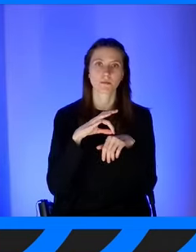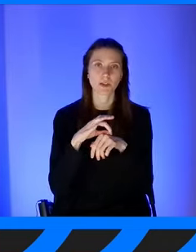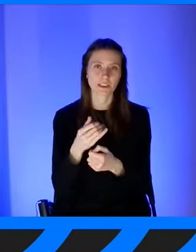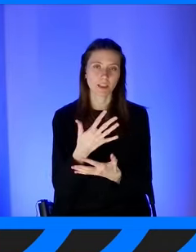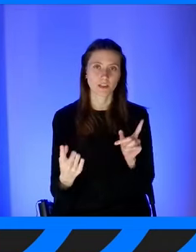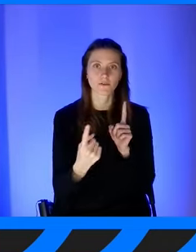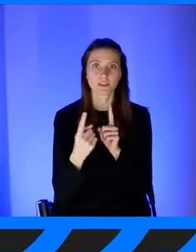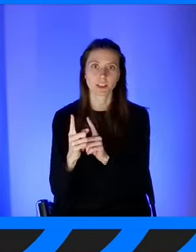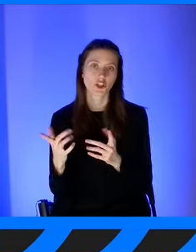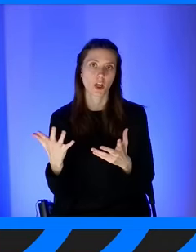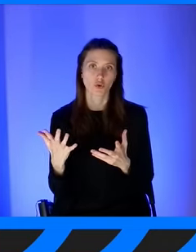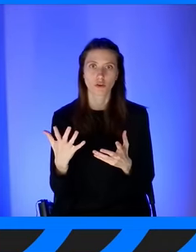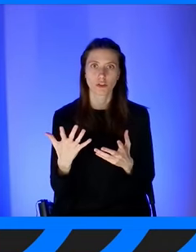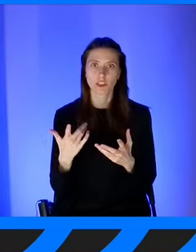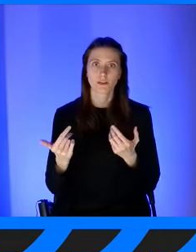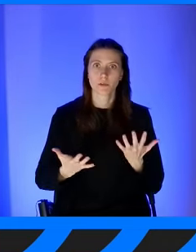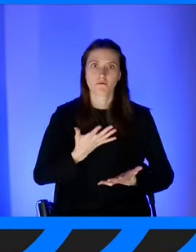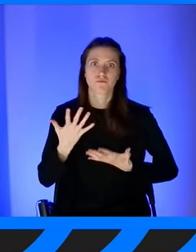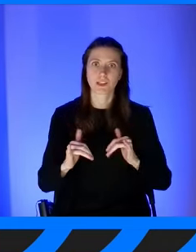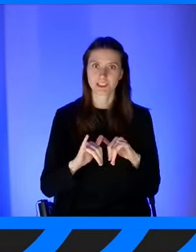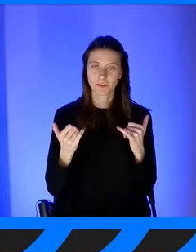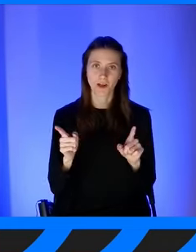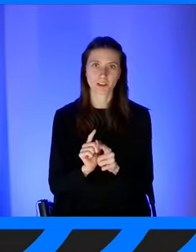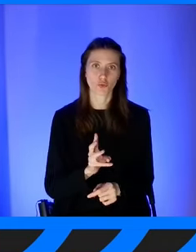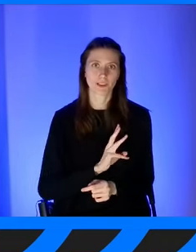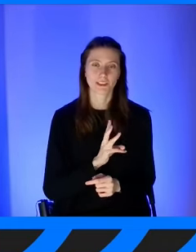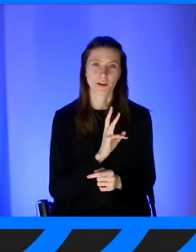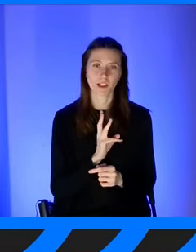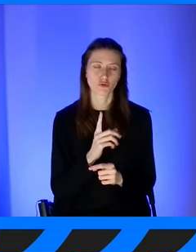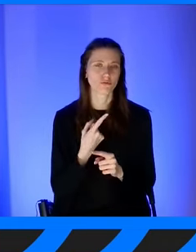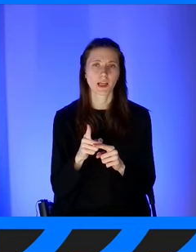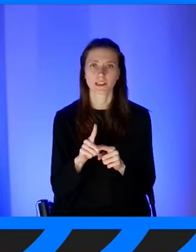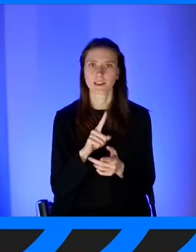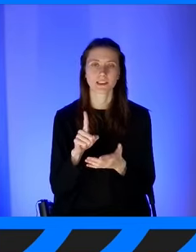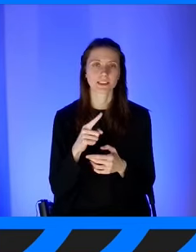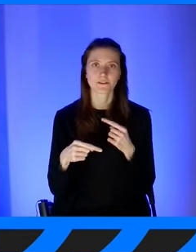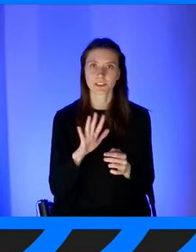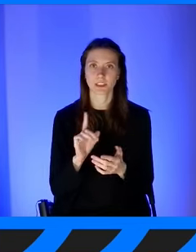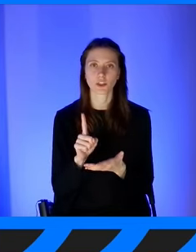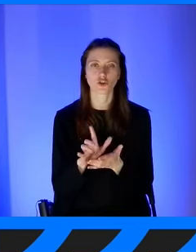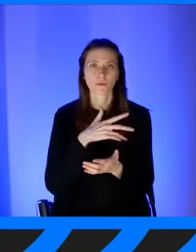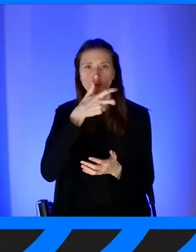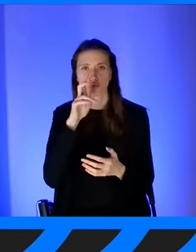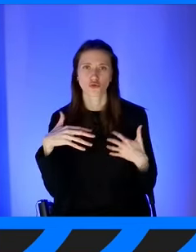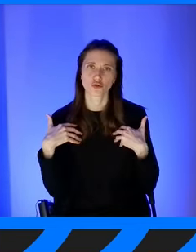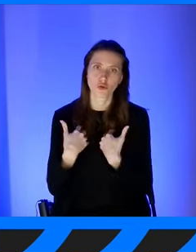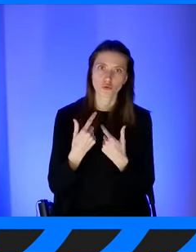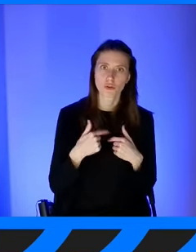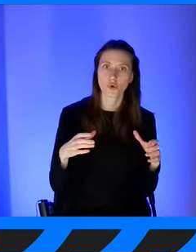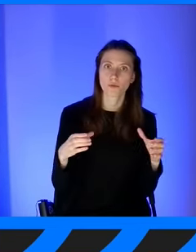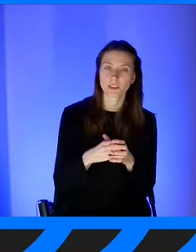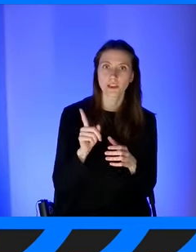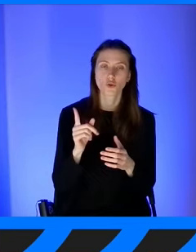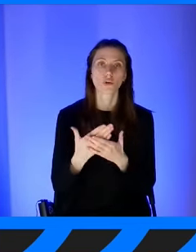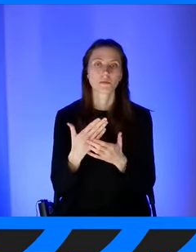плюс не только там всякие грустные скучные комитеты да то есть но и активности которые продолжаются после этого то есть решили за